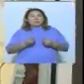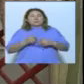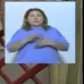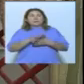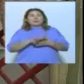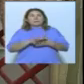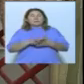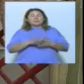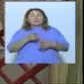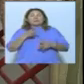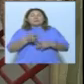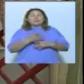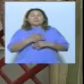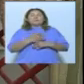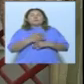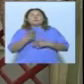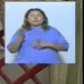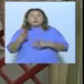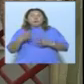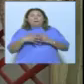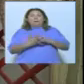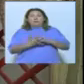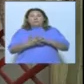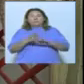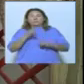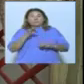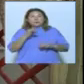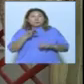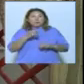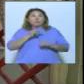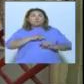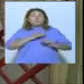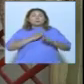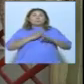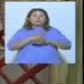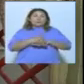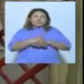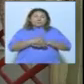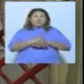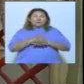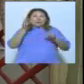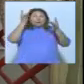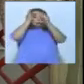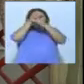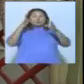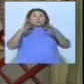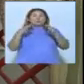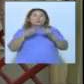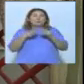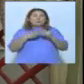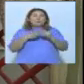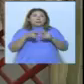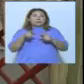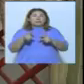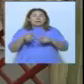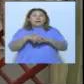деймін. 2000-ші жылы Ақшұқыр ауылына жұмыс бабымен бардым мәдениет үйіне. Сол кездегі осы